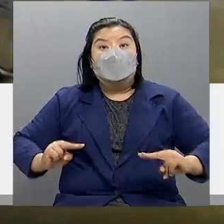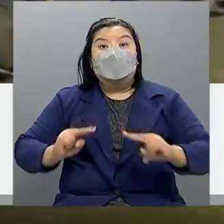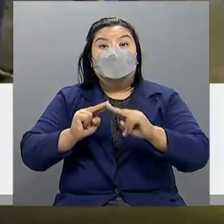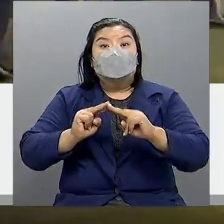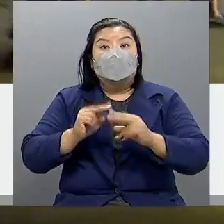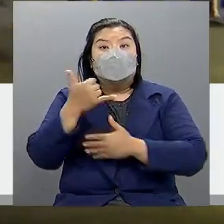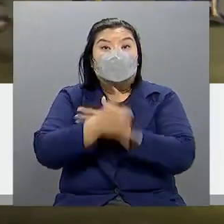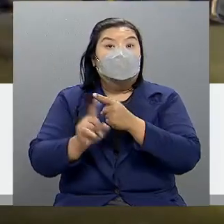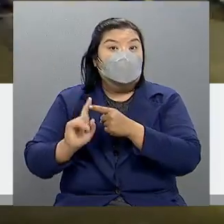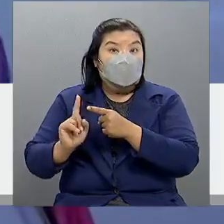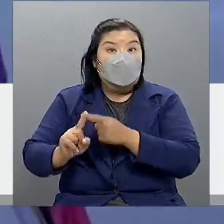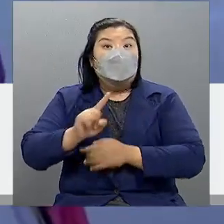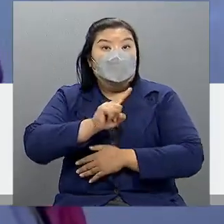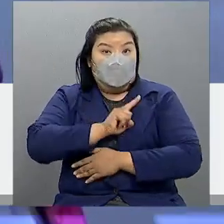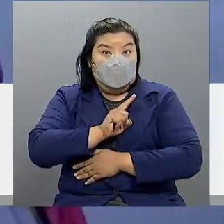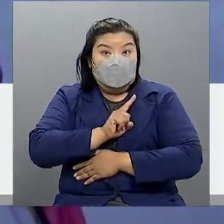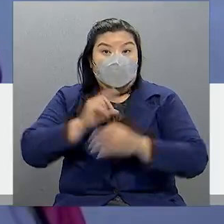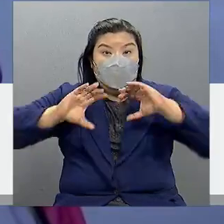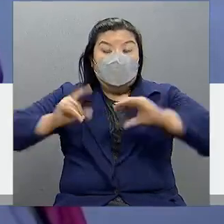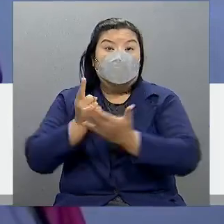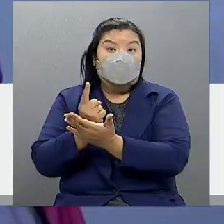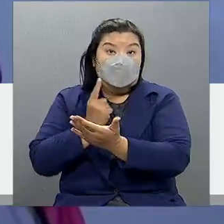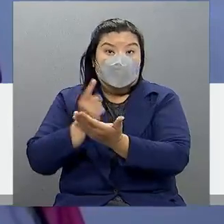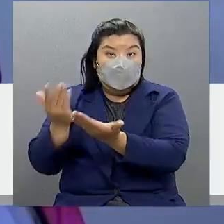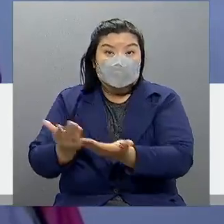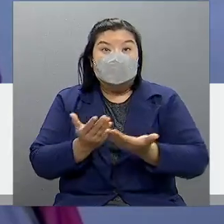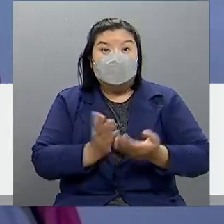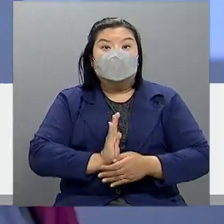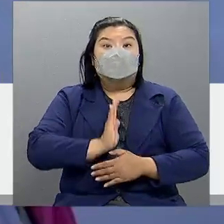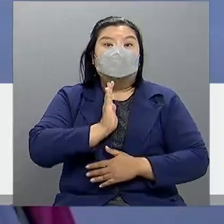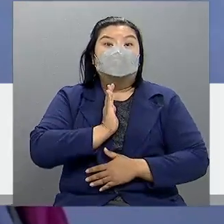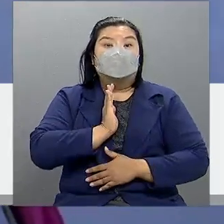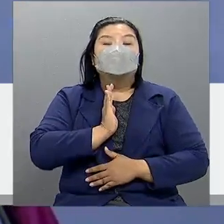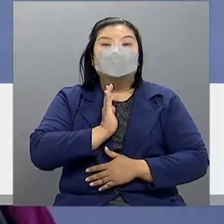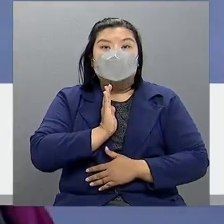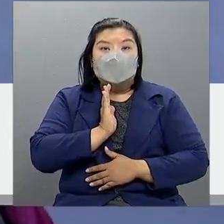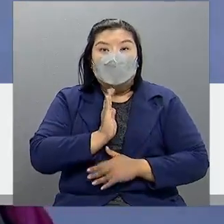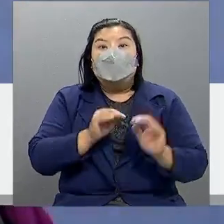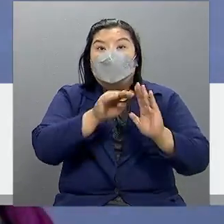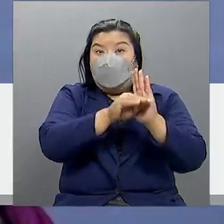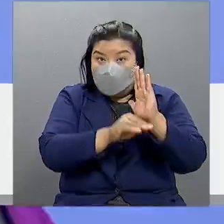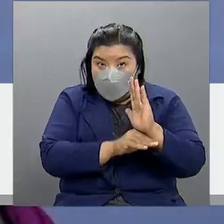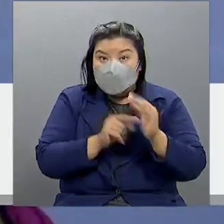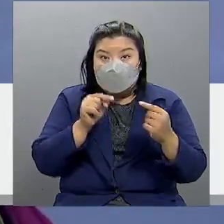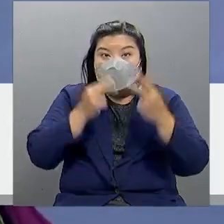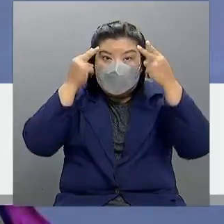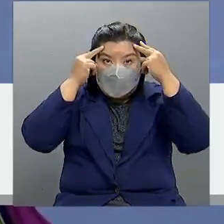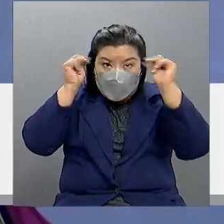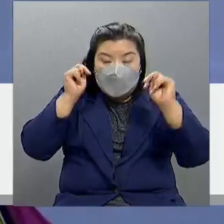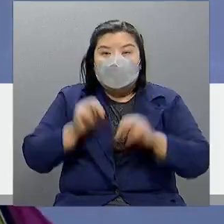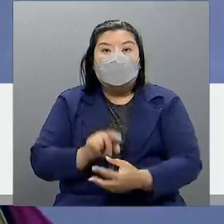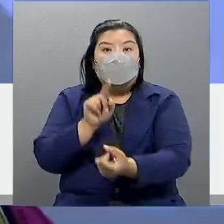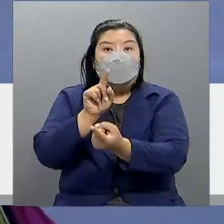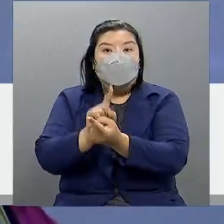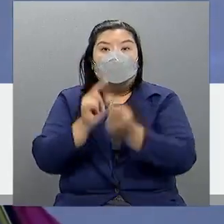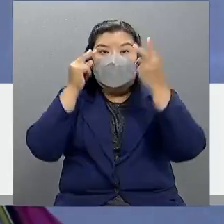ในฐานะผู้แทนรัฐบาลให้การต้อนรับสำหรับกำหนดการนายกรัฐมนตรีมาเลเซียจะเดินทางเข้าพบพลเอกประยุทธ์จันทร์โอชานายก